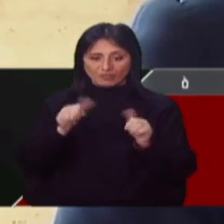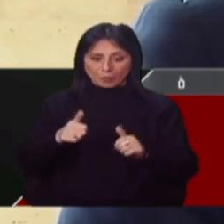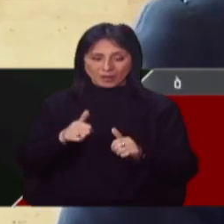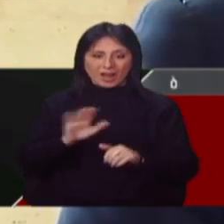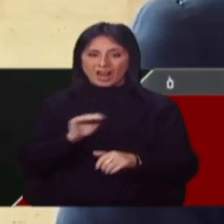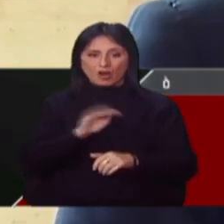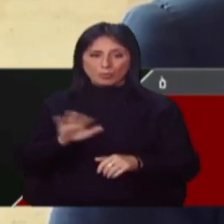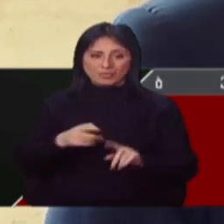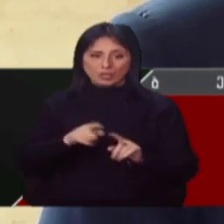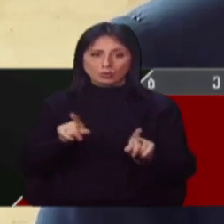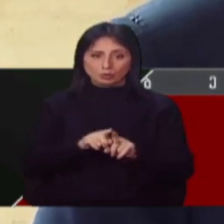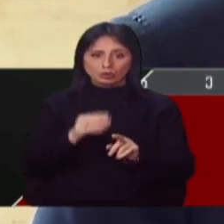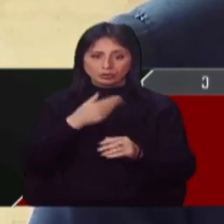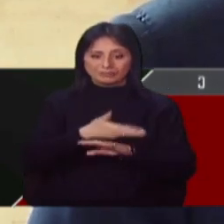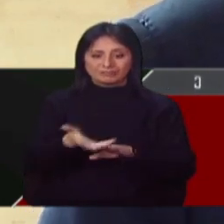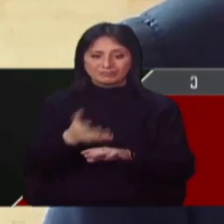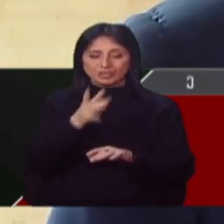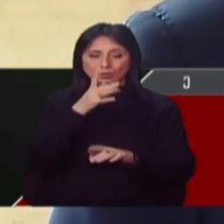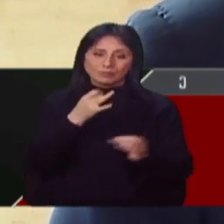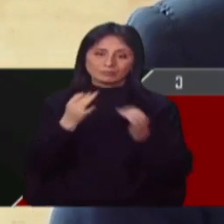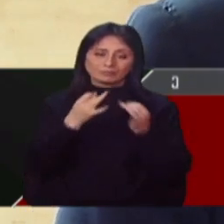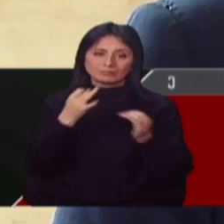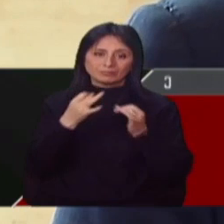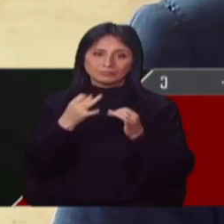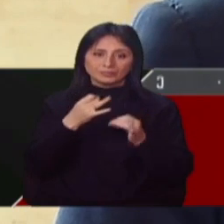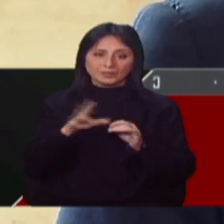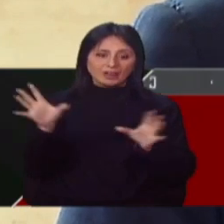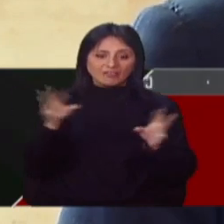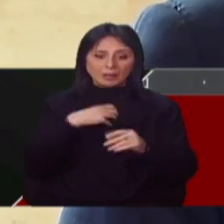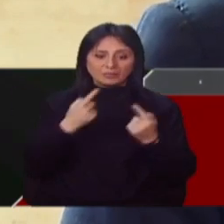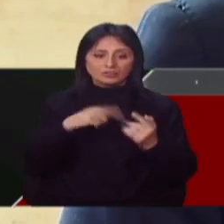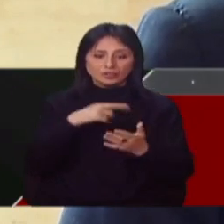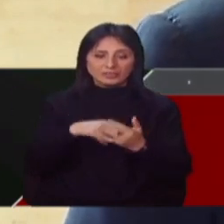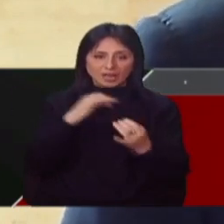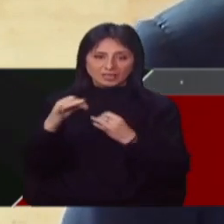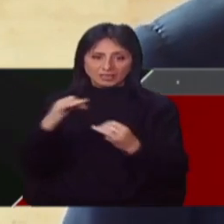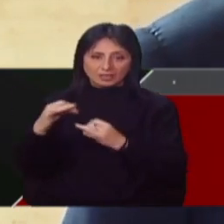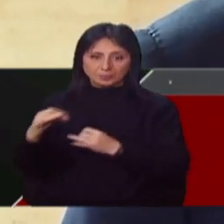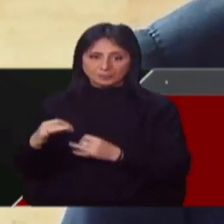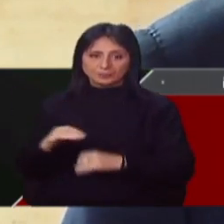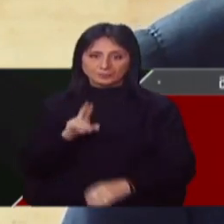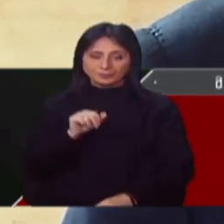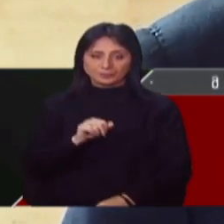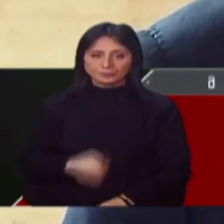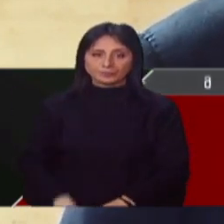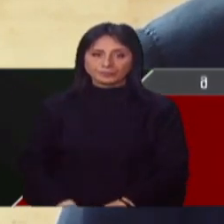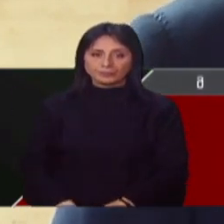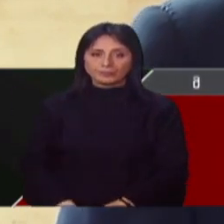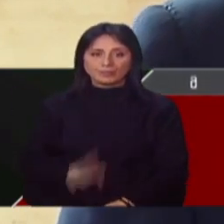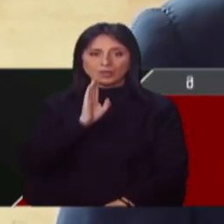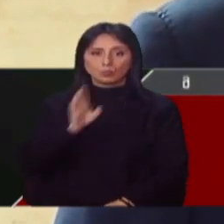არფორმალურ ვითარებაშიადლზეგვეცა იმის აშუალება რომ გაგველოყველა მნიშვნლოვი საკითხი და